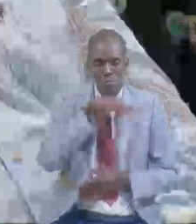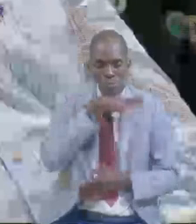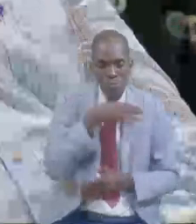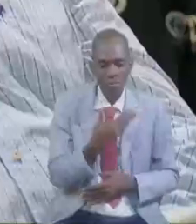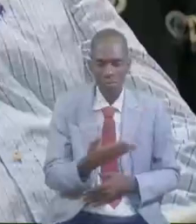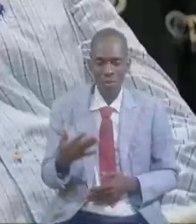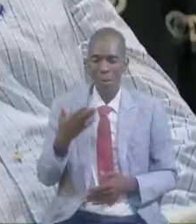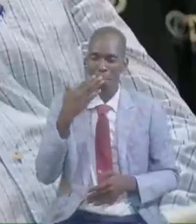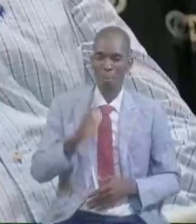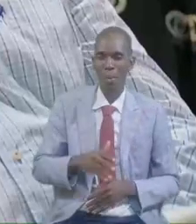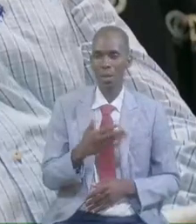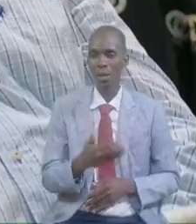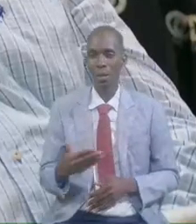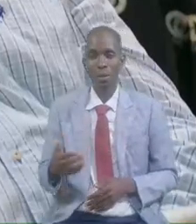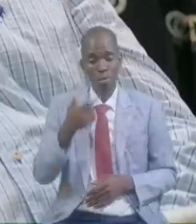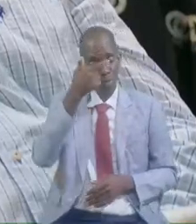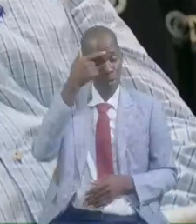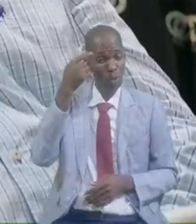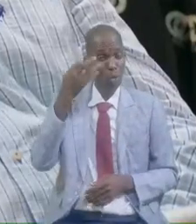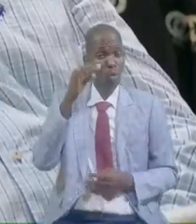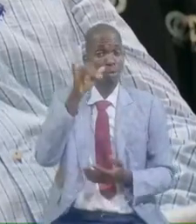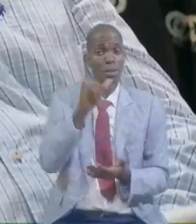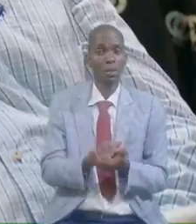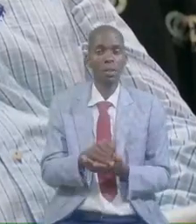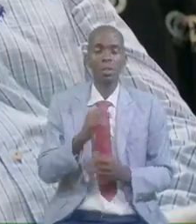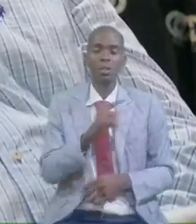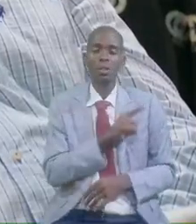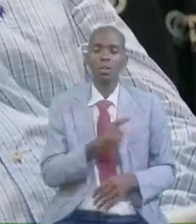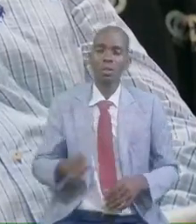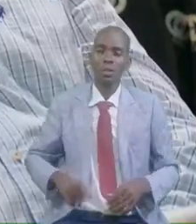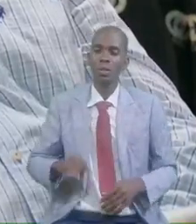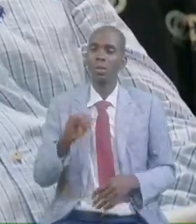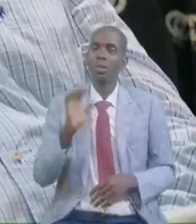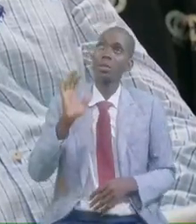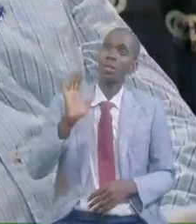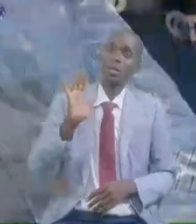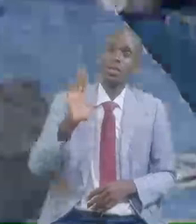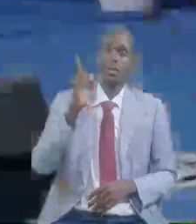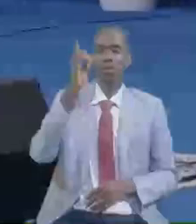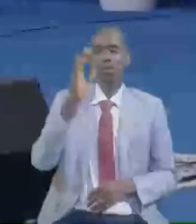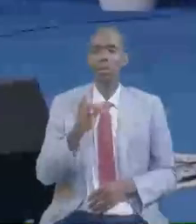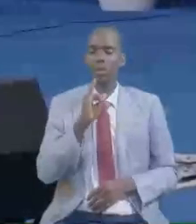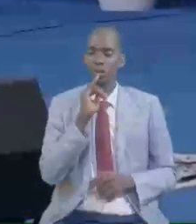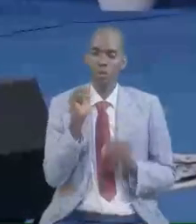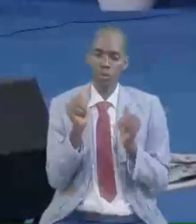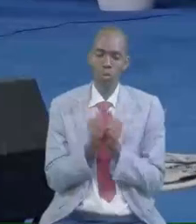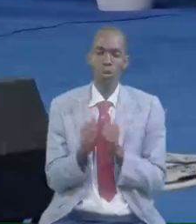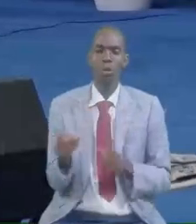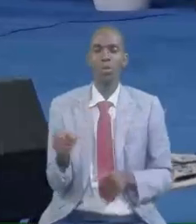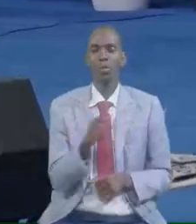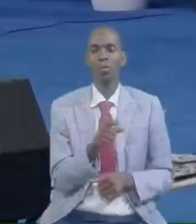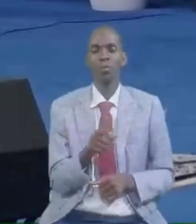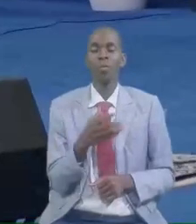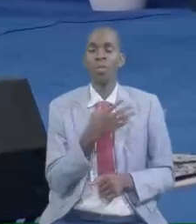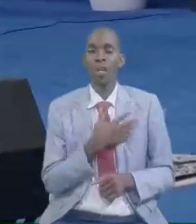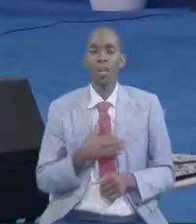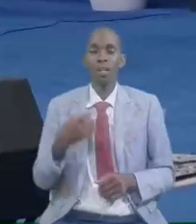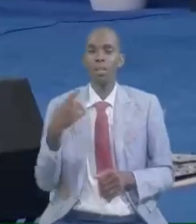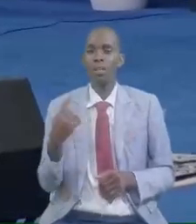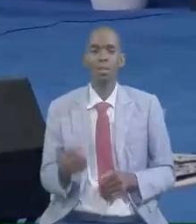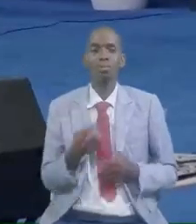sale, en te souillant. Pour cela donc, le Seigneur, son Dieu est avec lui. Il est son